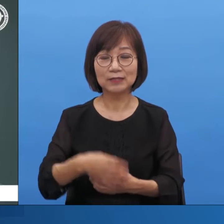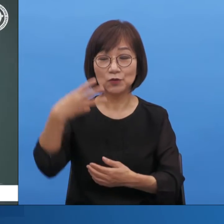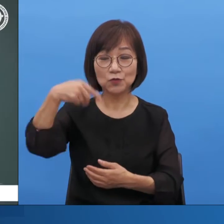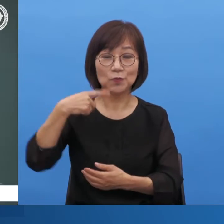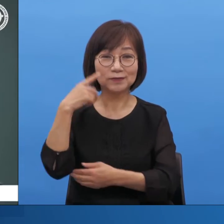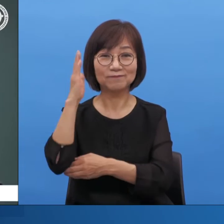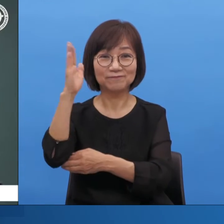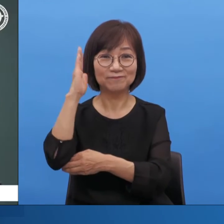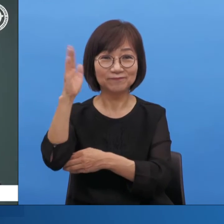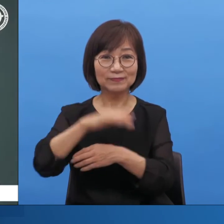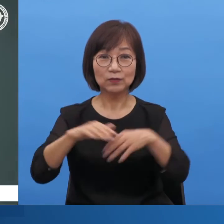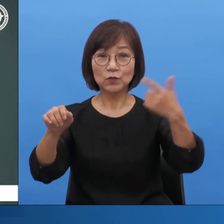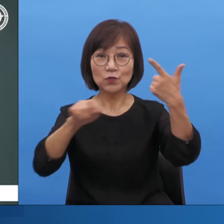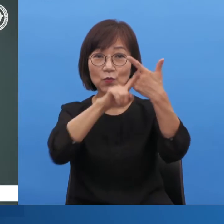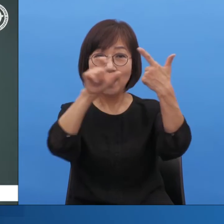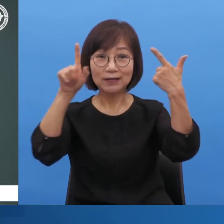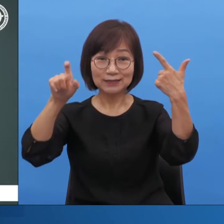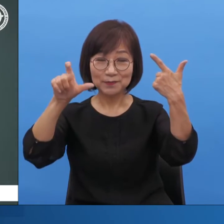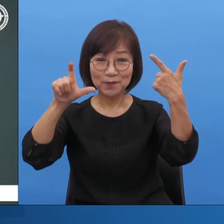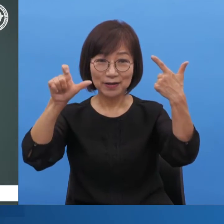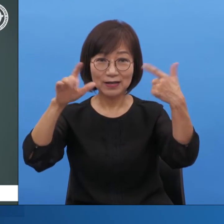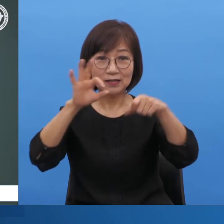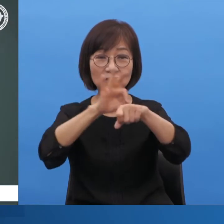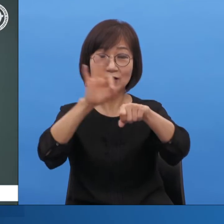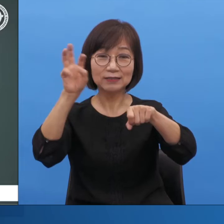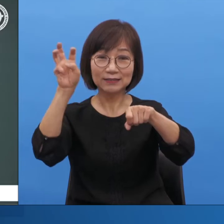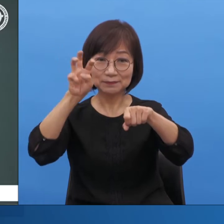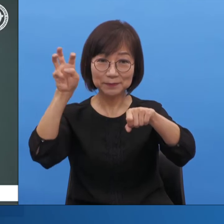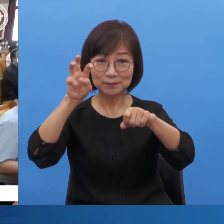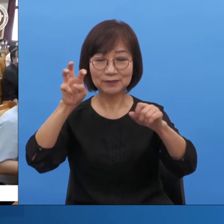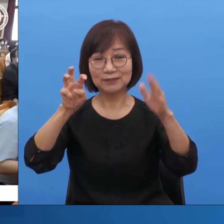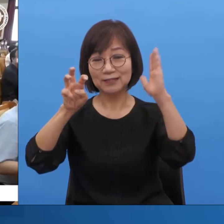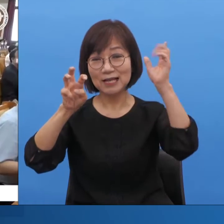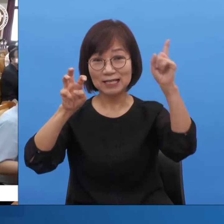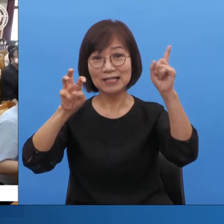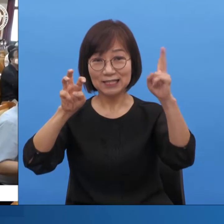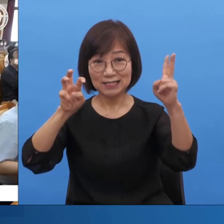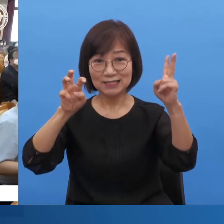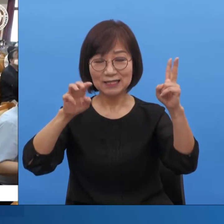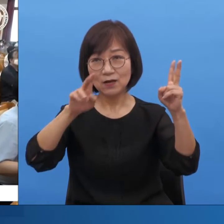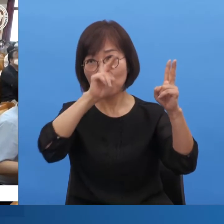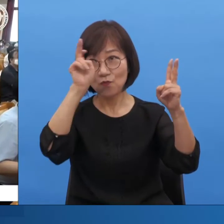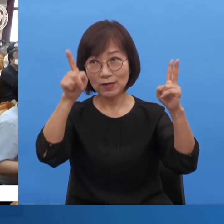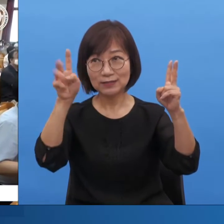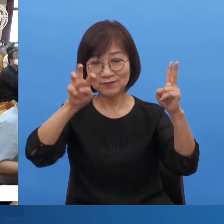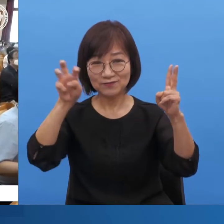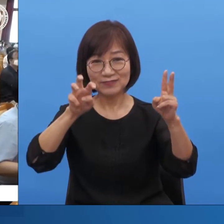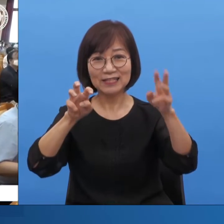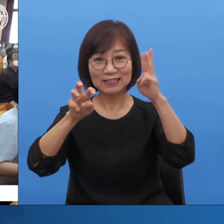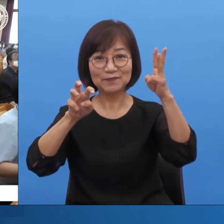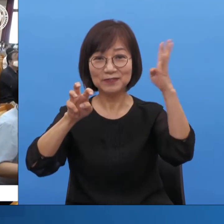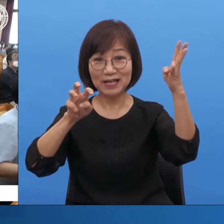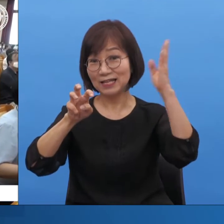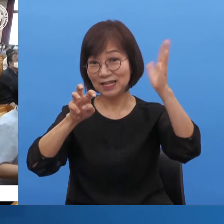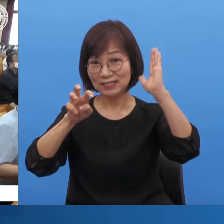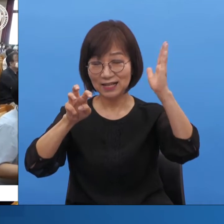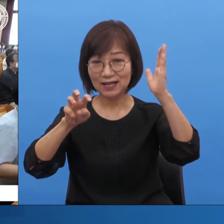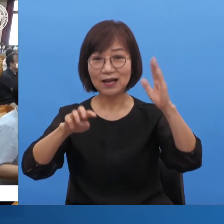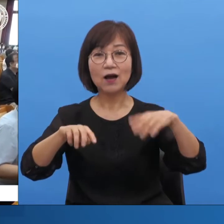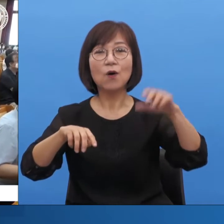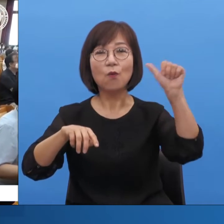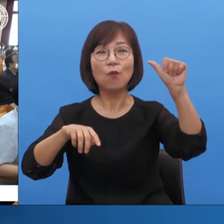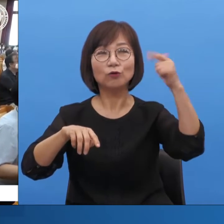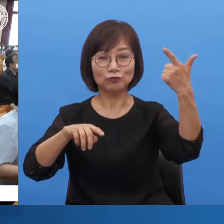강의는 15일 오전 10시 반에 1강과 2강이 열리고 오후 1시 반에 3강과 4강, 이어 5,